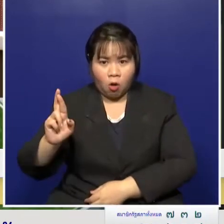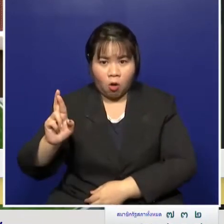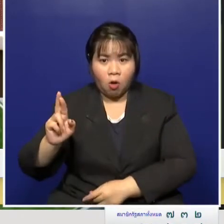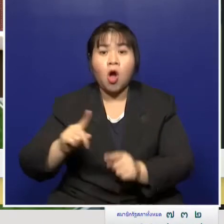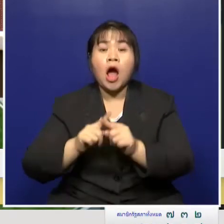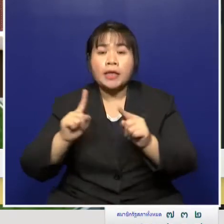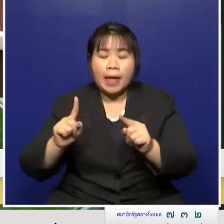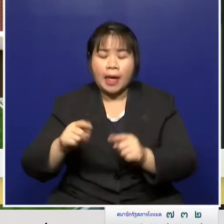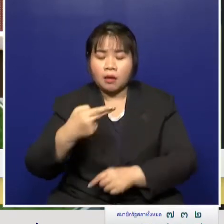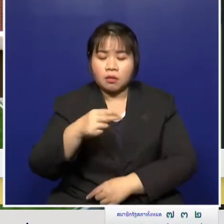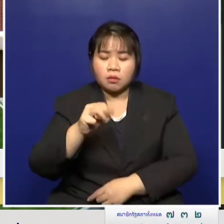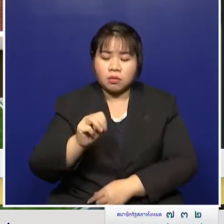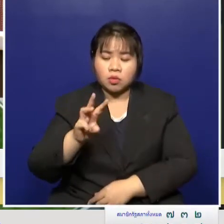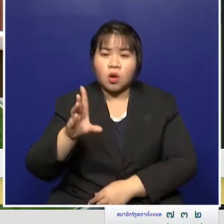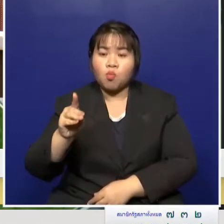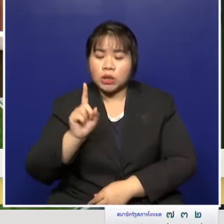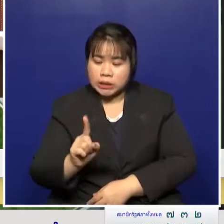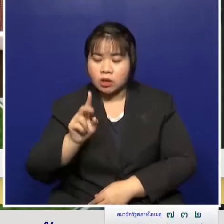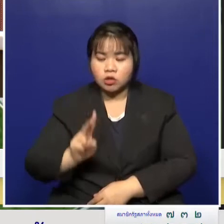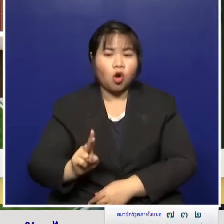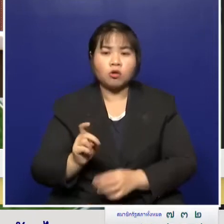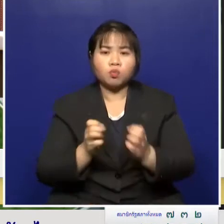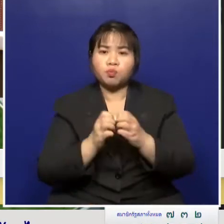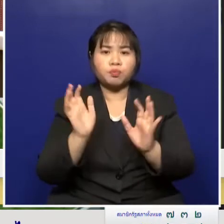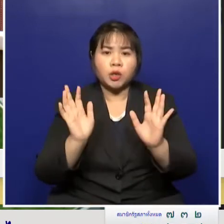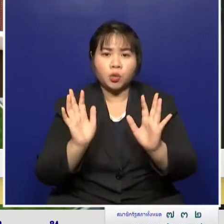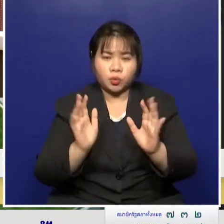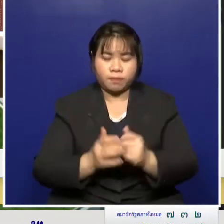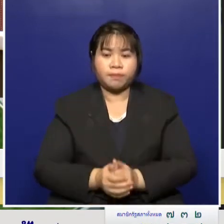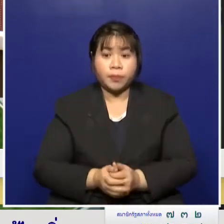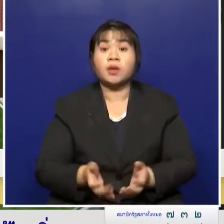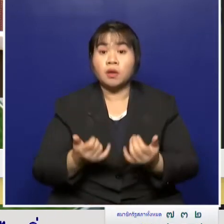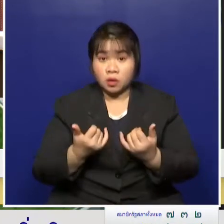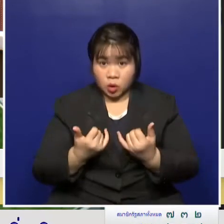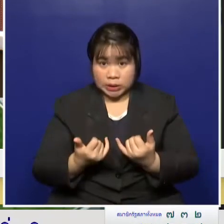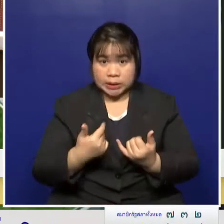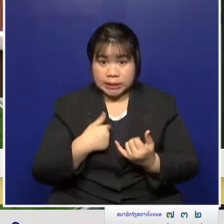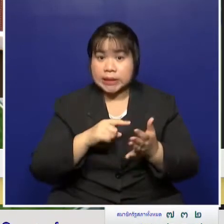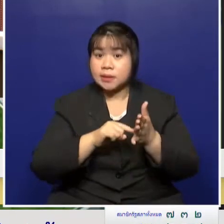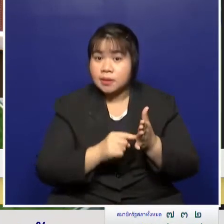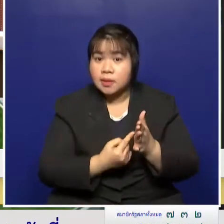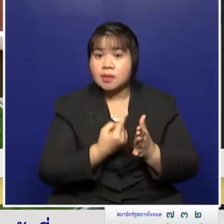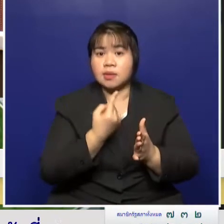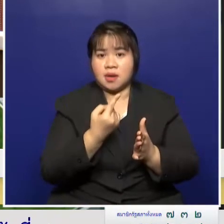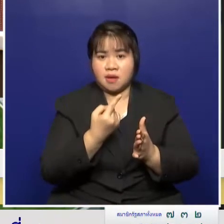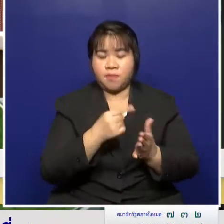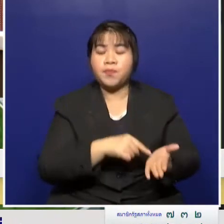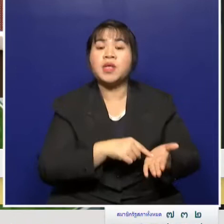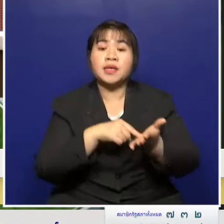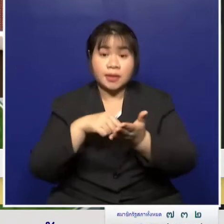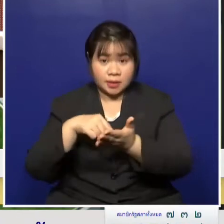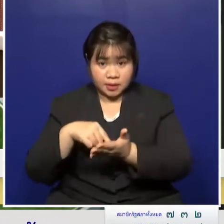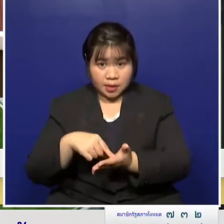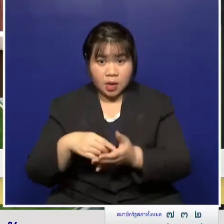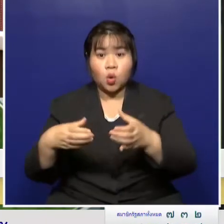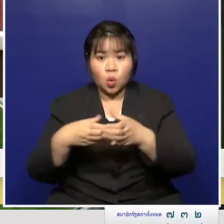หมวด1หมวด2ตรงนี้ถือเป็นการริเริ่มและเสนอโดยพร